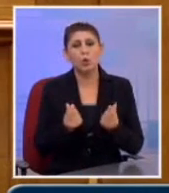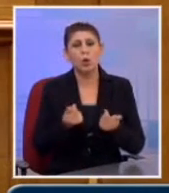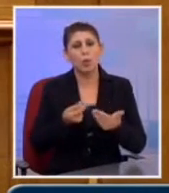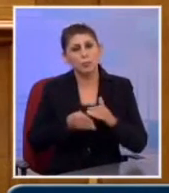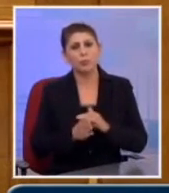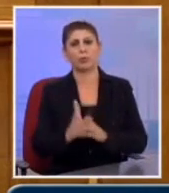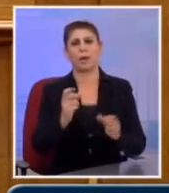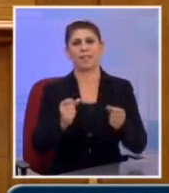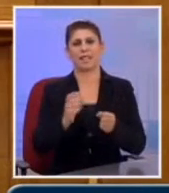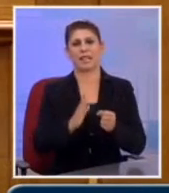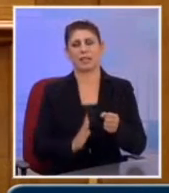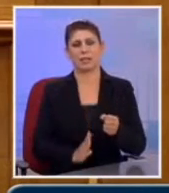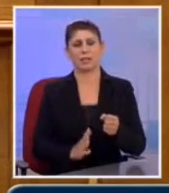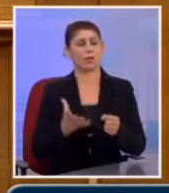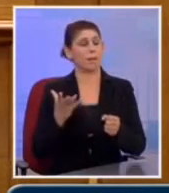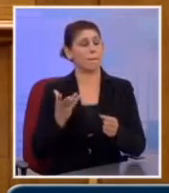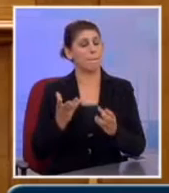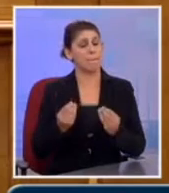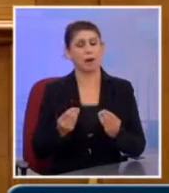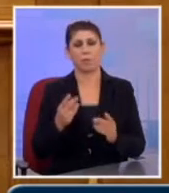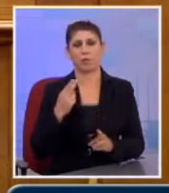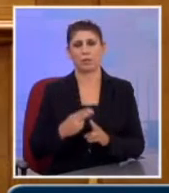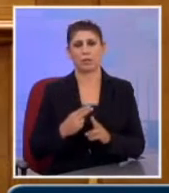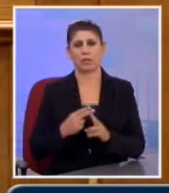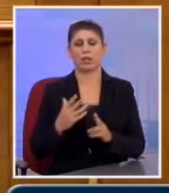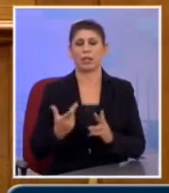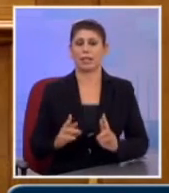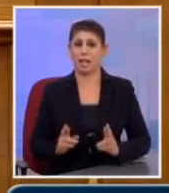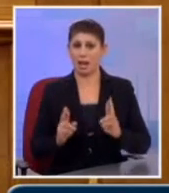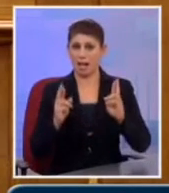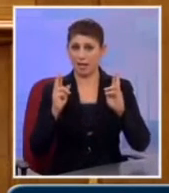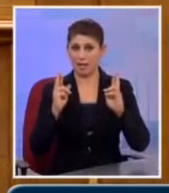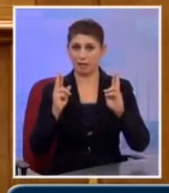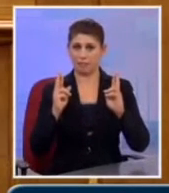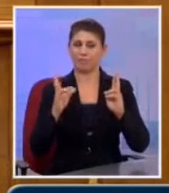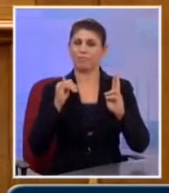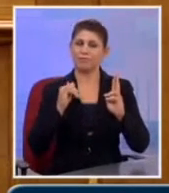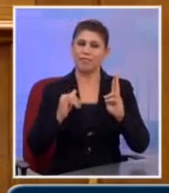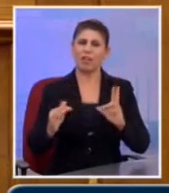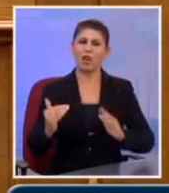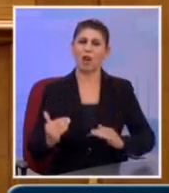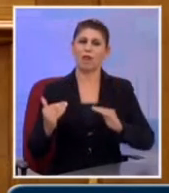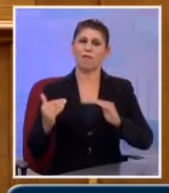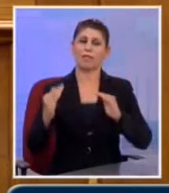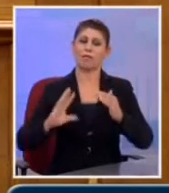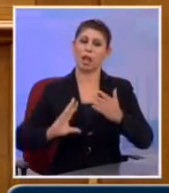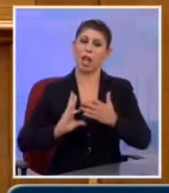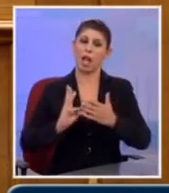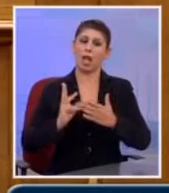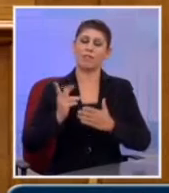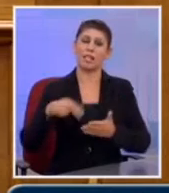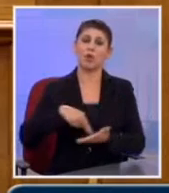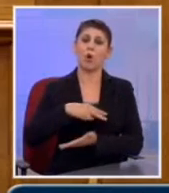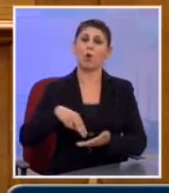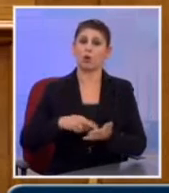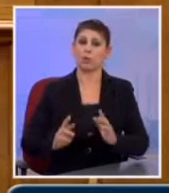κρίση. Και είναι πάρα πολύ σημαντικό, διότι η ενέργεια διαρκώς αναβαθμίζεται και αυξάνεται ο ρόλος